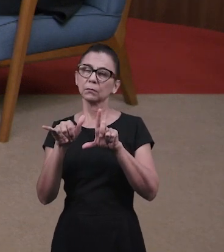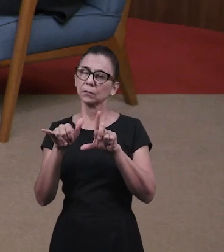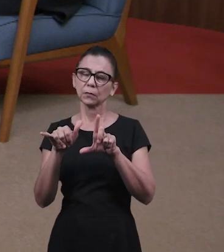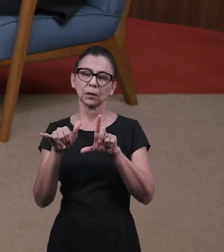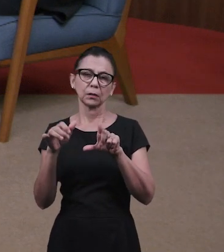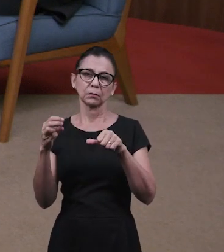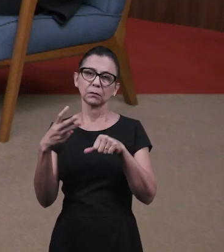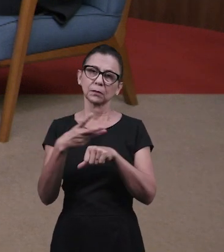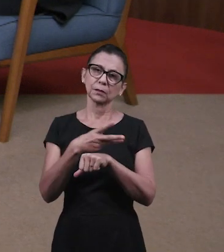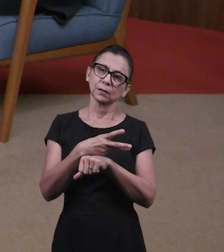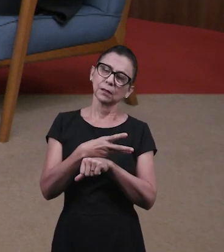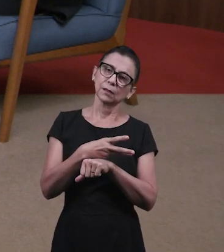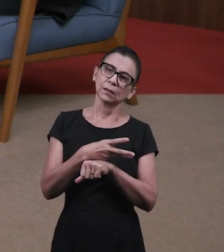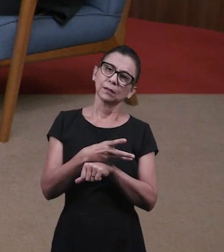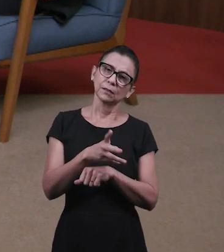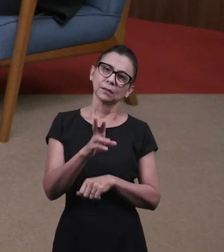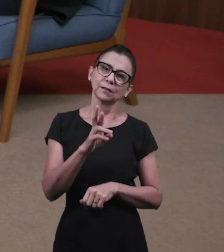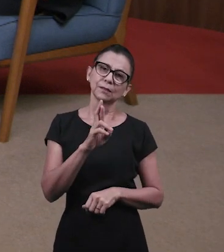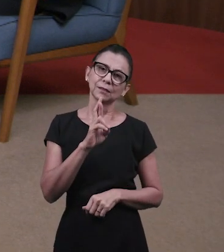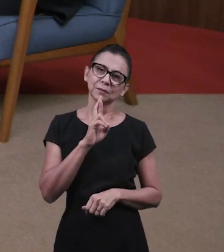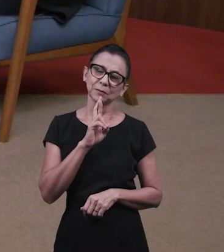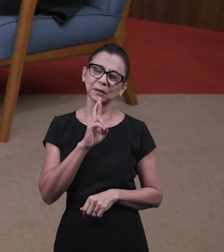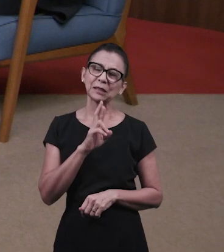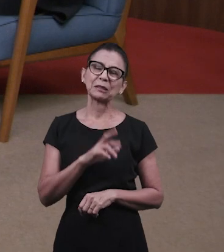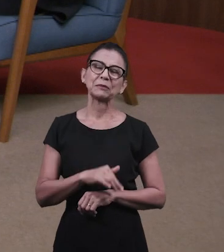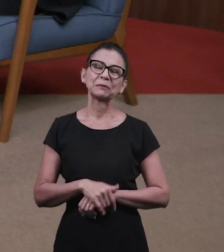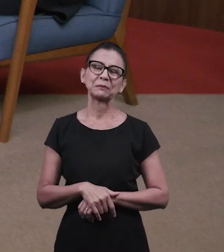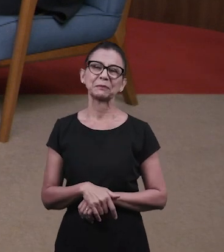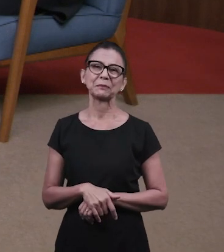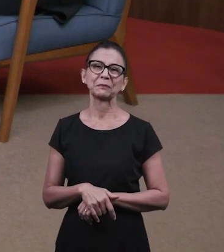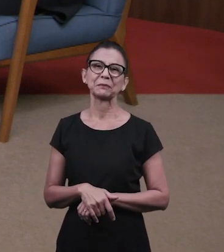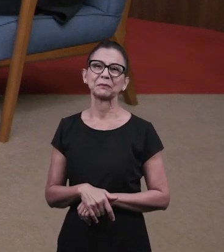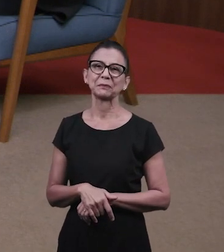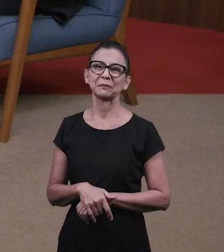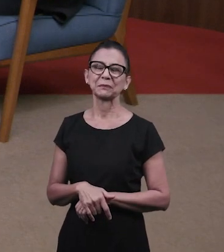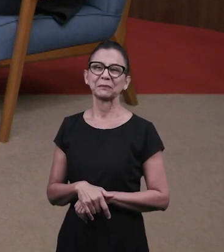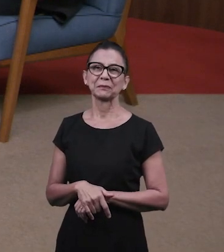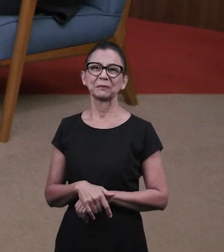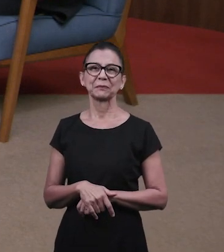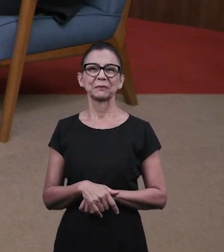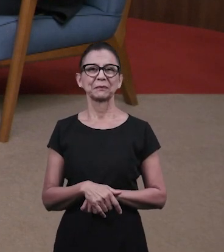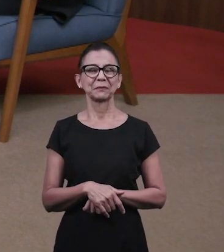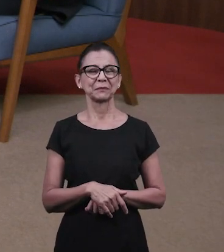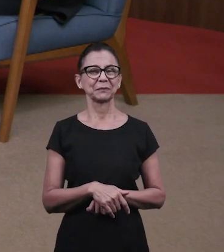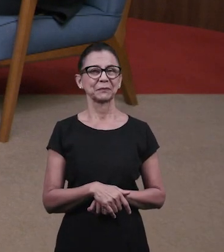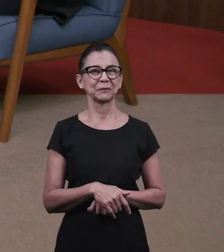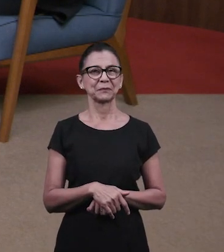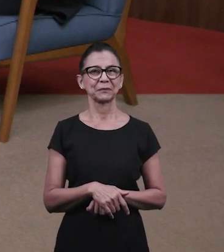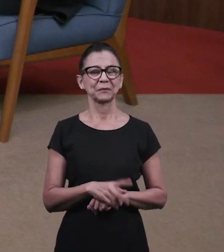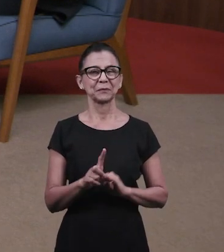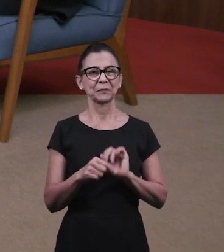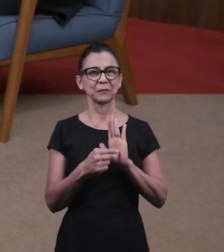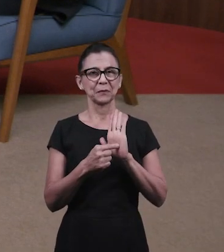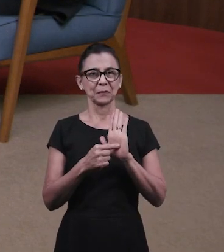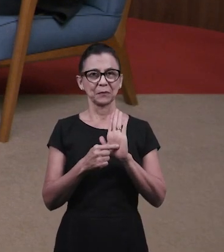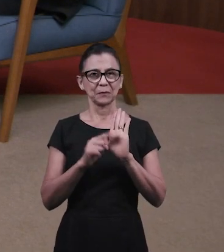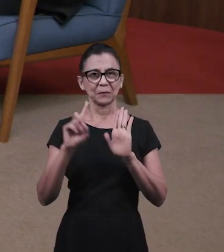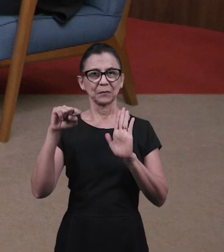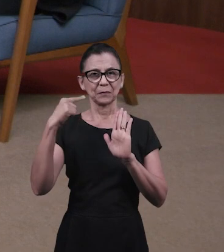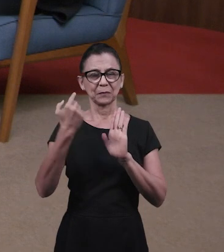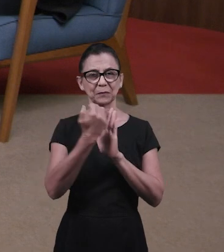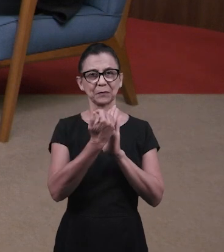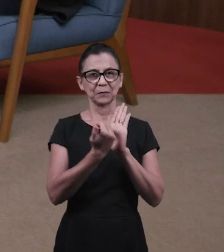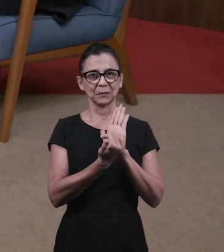pointer l'appareil photo de votre smartphone vers ce code. Vous pouvez répondre à cette question en participant